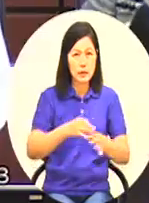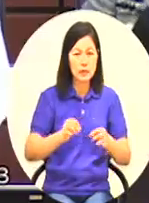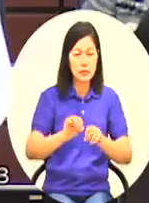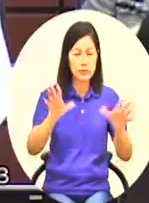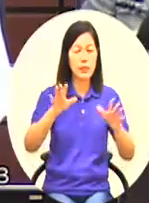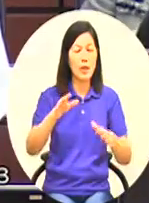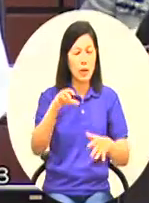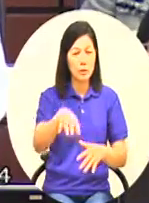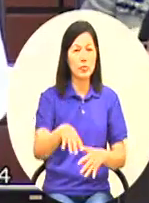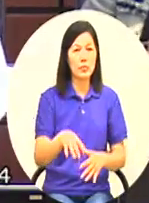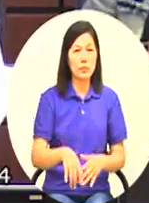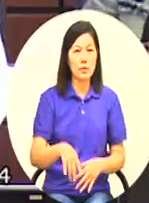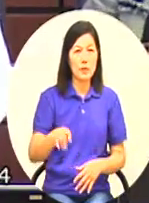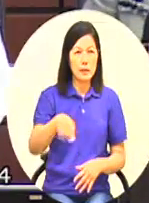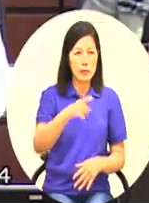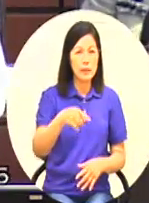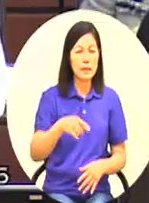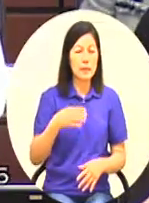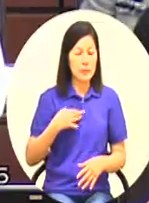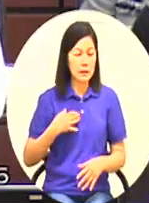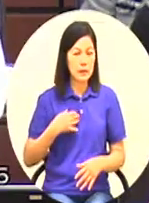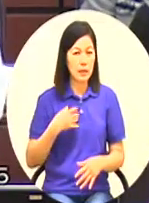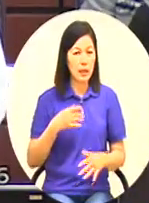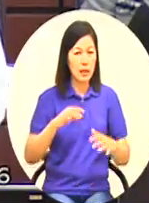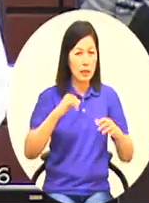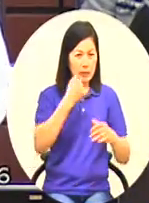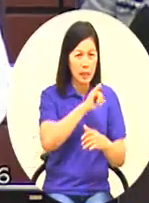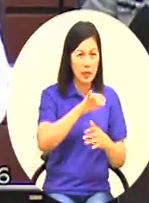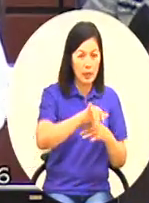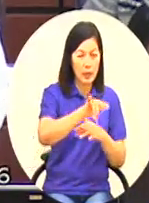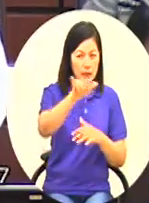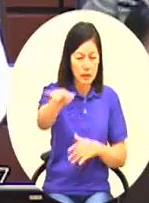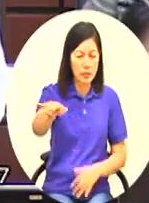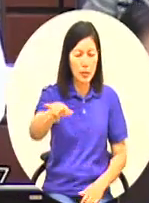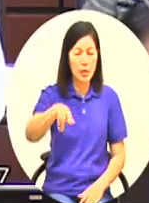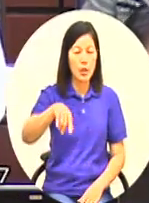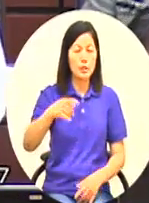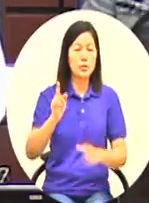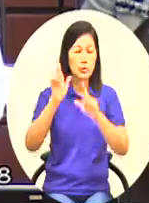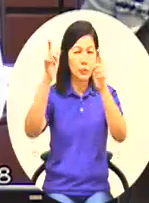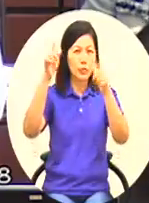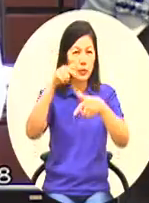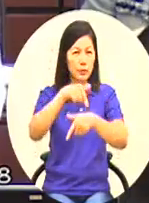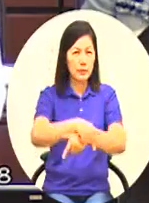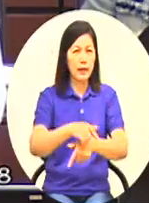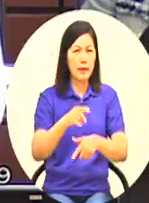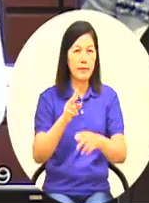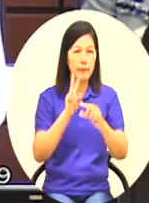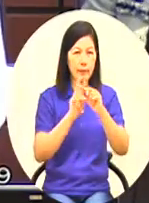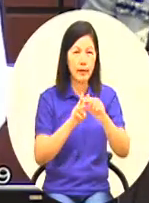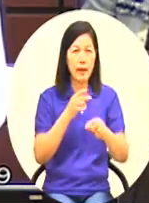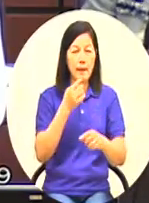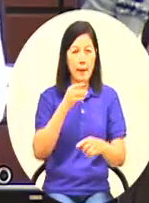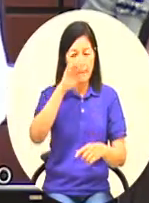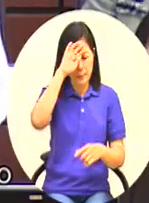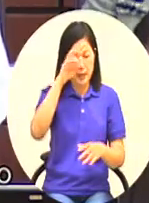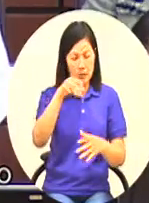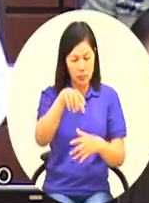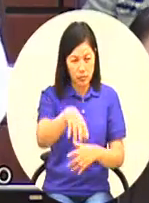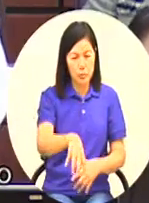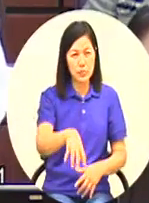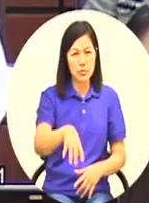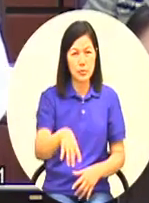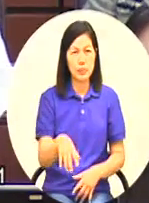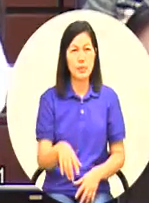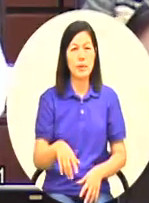影讲，去台离开台湾即摆目前无，但离开台湾去东南亚遮疫区，甚至南美洲遮拢是一个